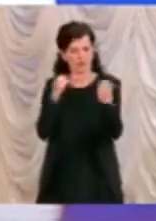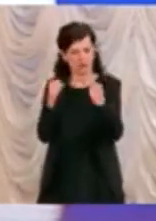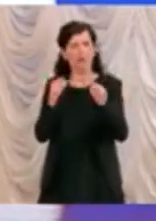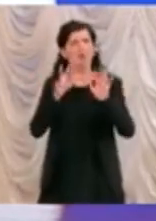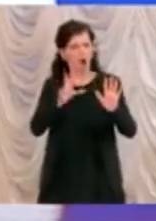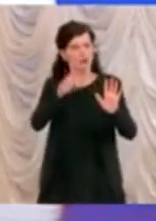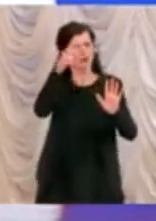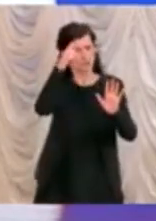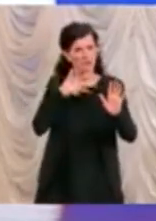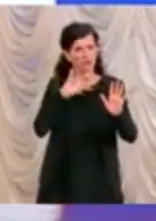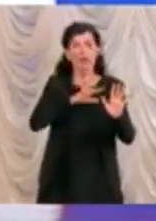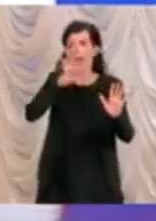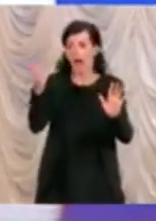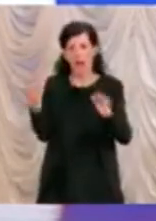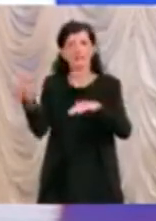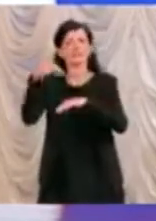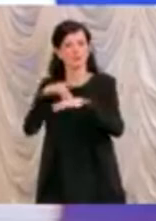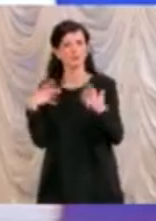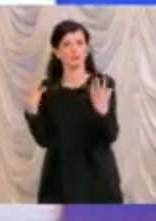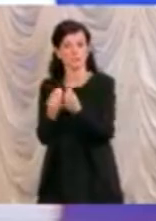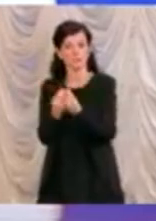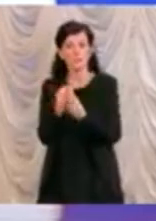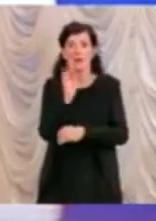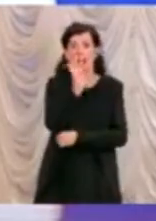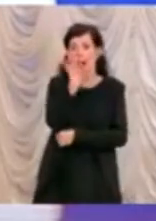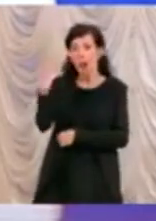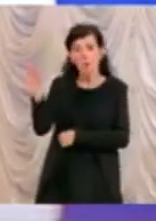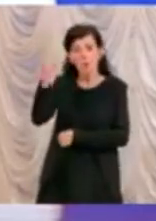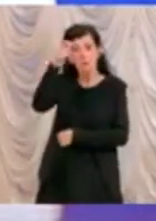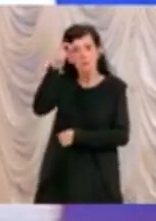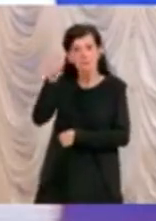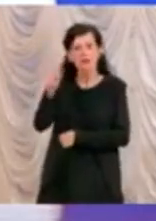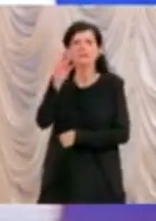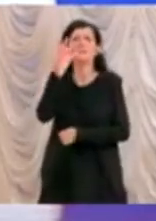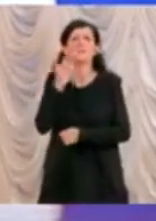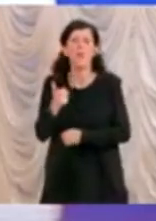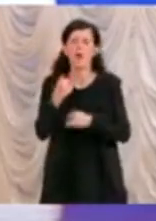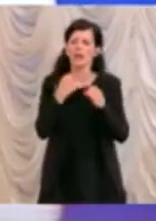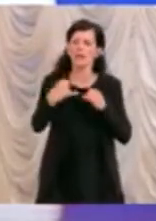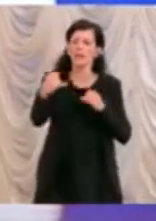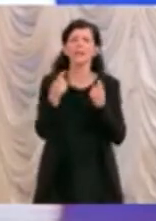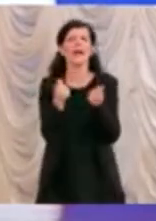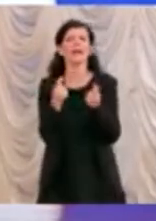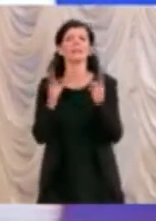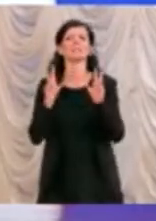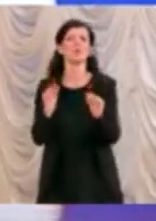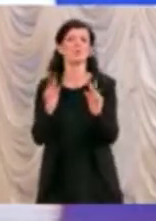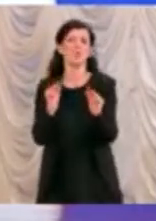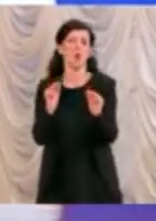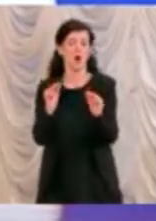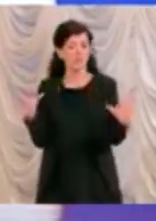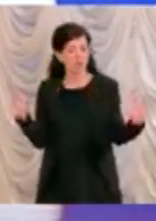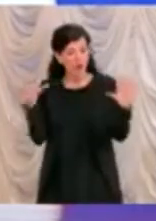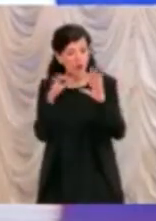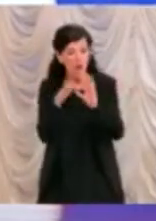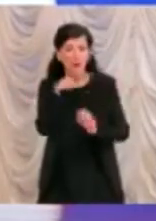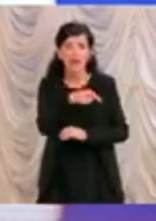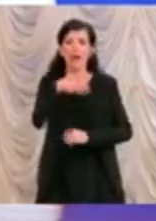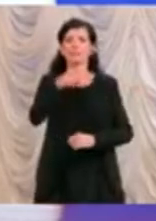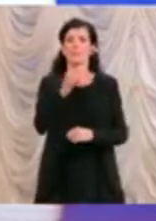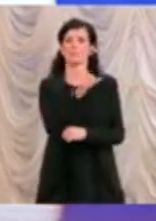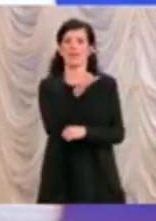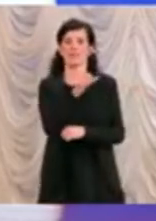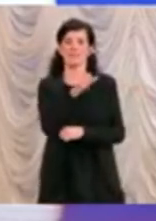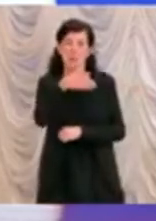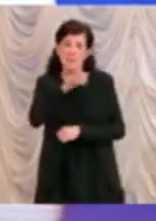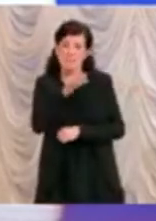altri alcuni di questi stati vogliono una nuova linea di credito collegata al mass la vogliono senza